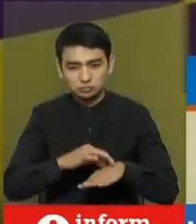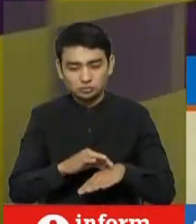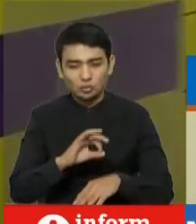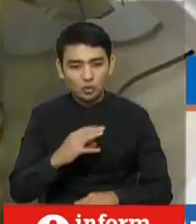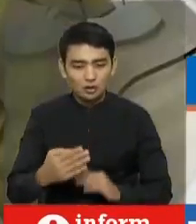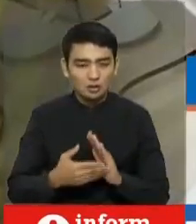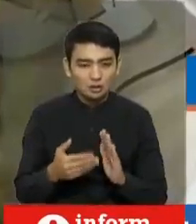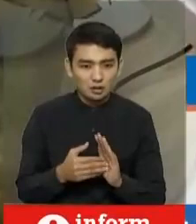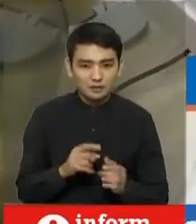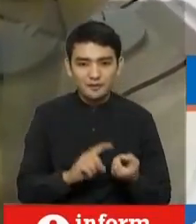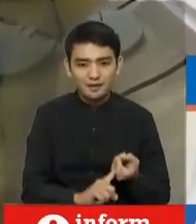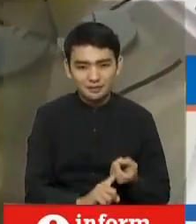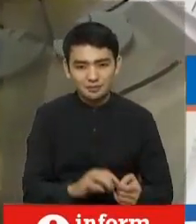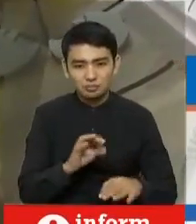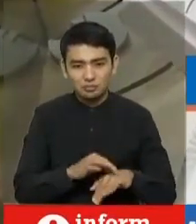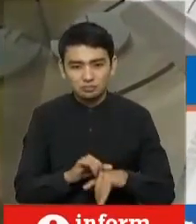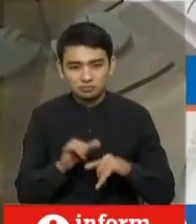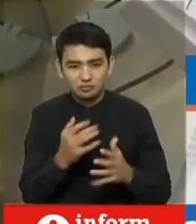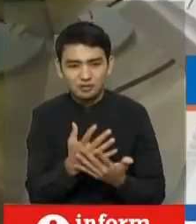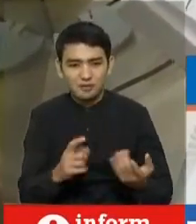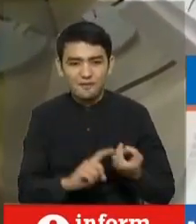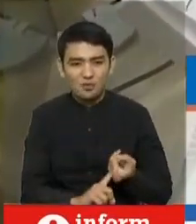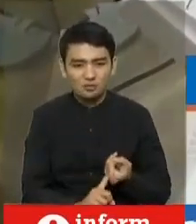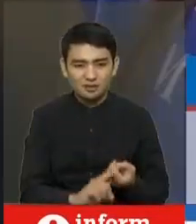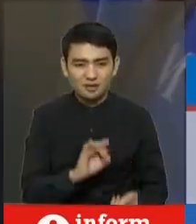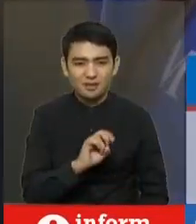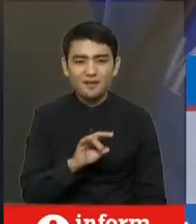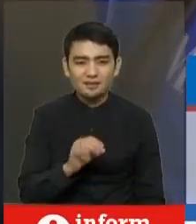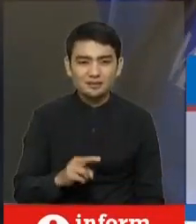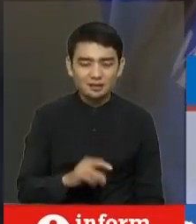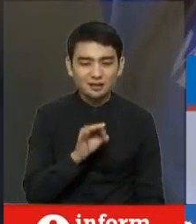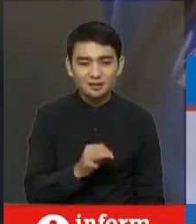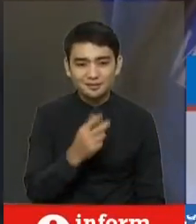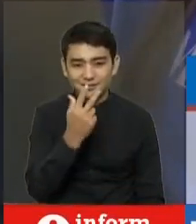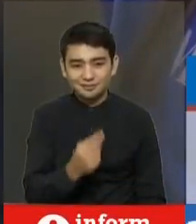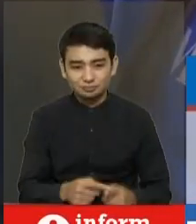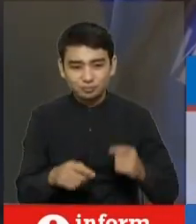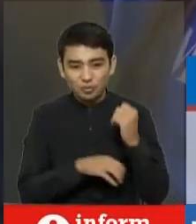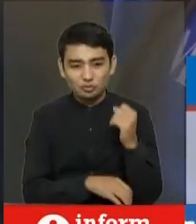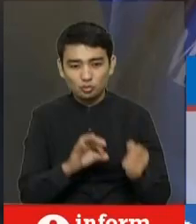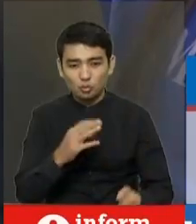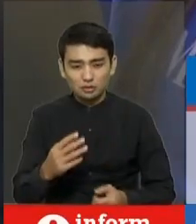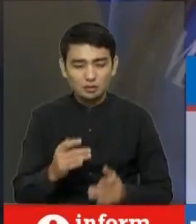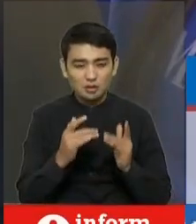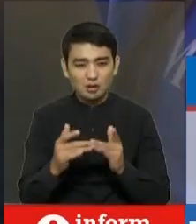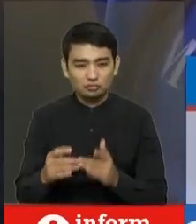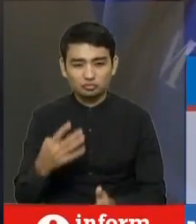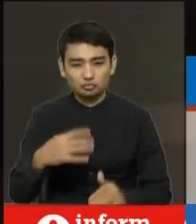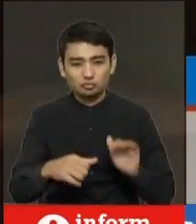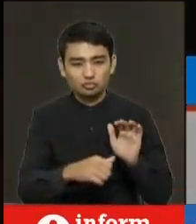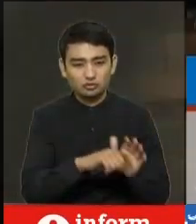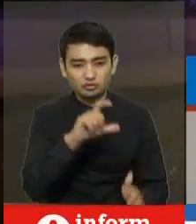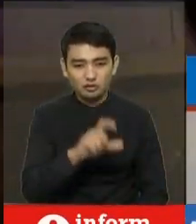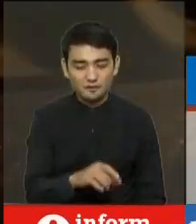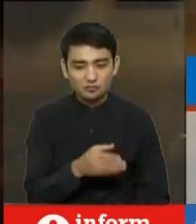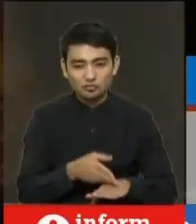скорую помощь, связанных с острыми респираторными вирусными инфекциями. Только за последние трое суток скорой помощью госпитализировано 46 пациентов